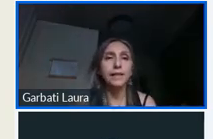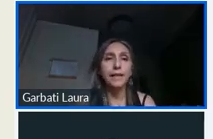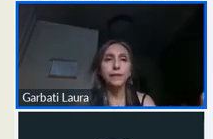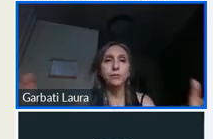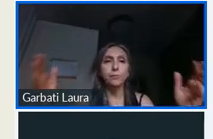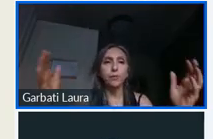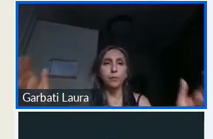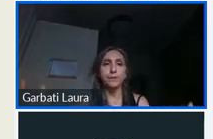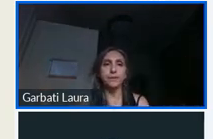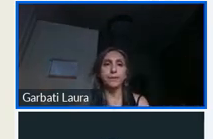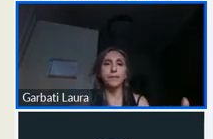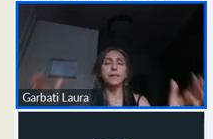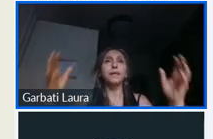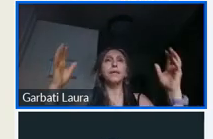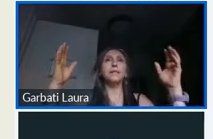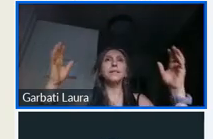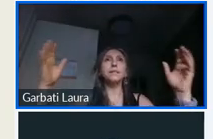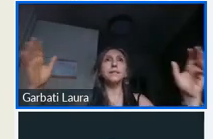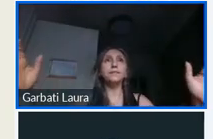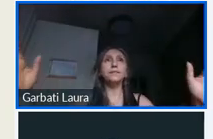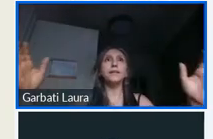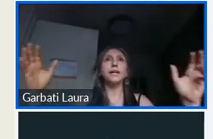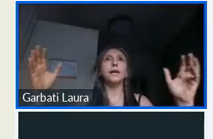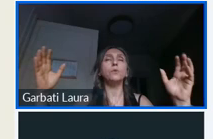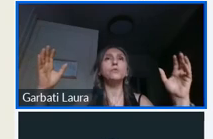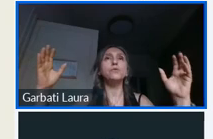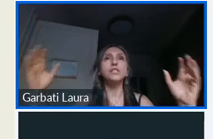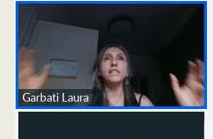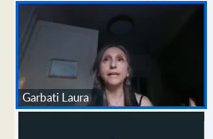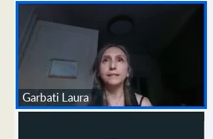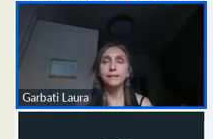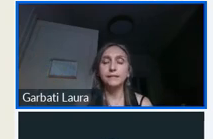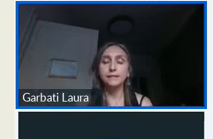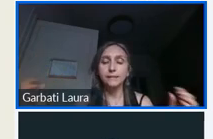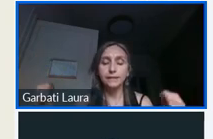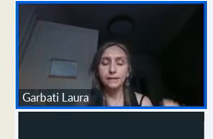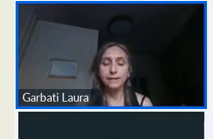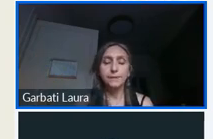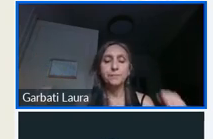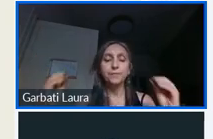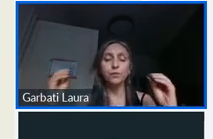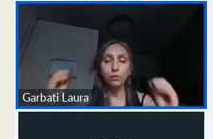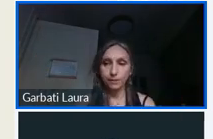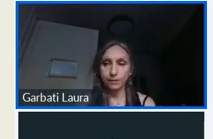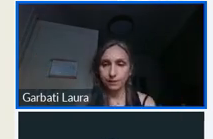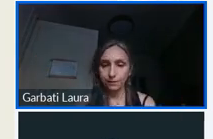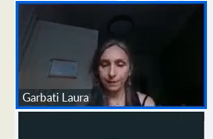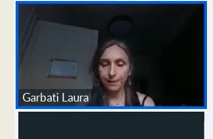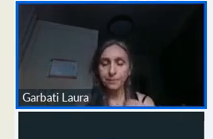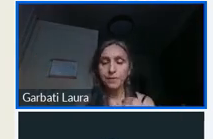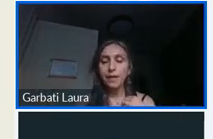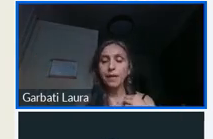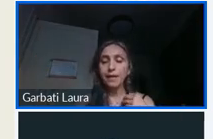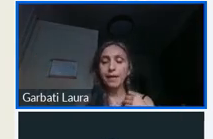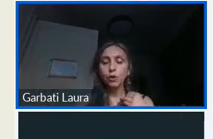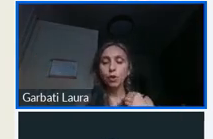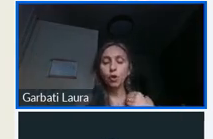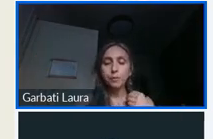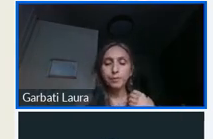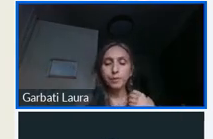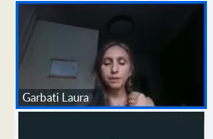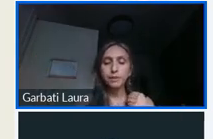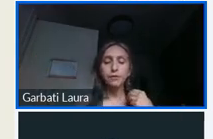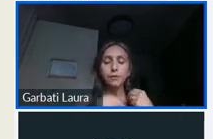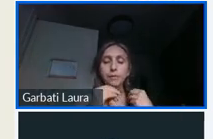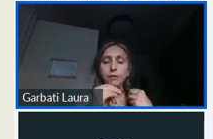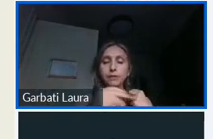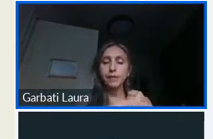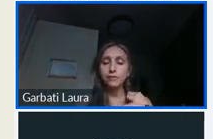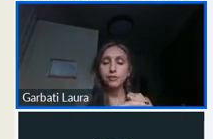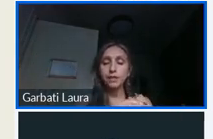generalmente, intellectual property identifica un set di normative che hanno come obiettivo